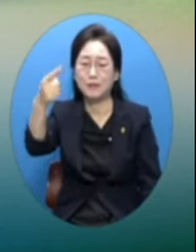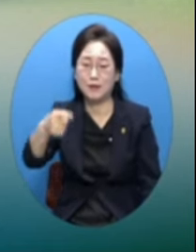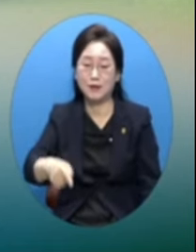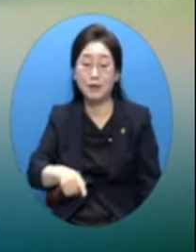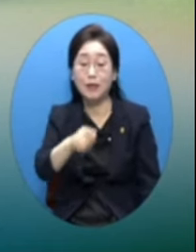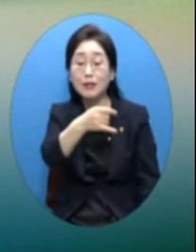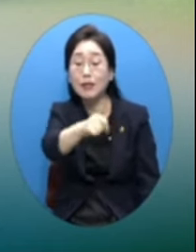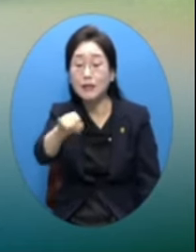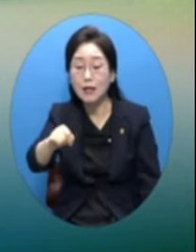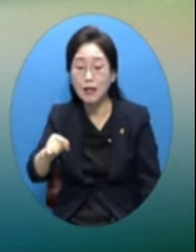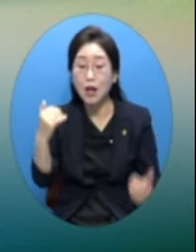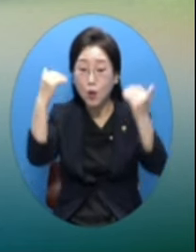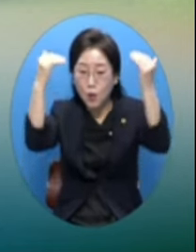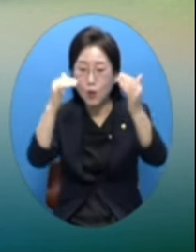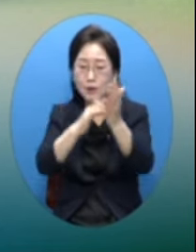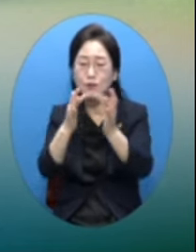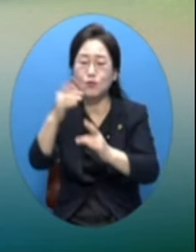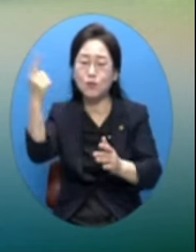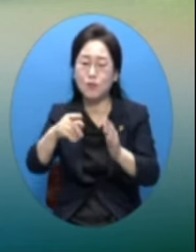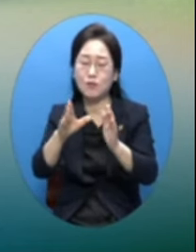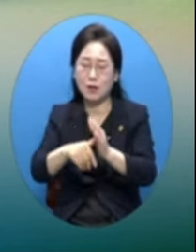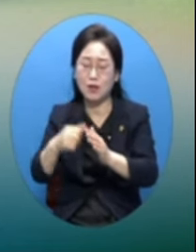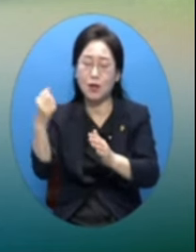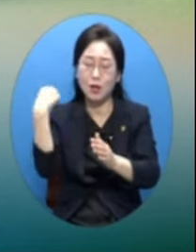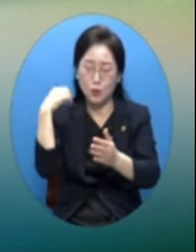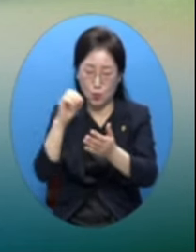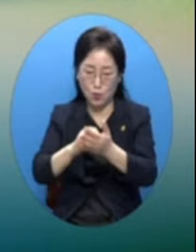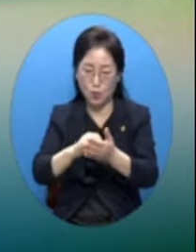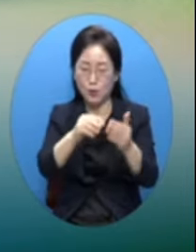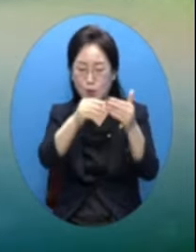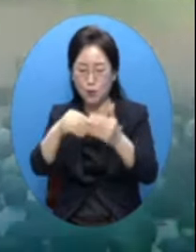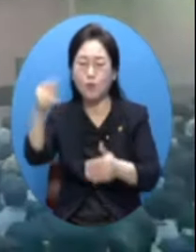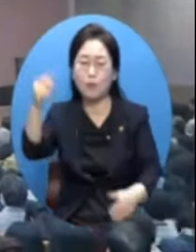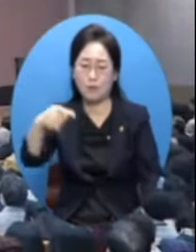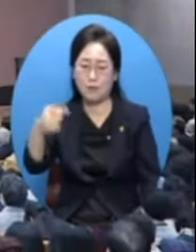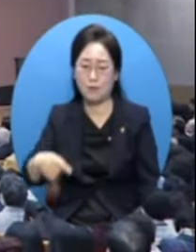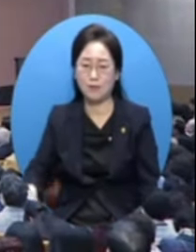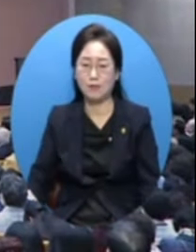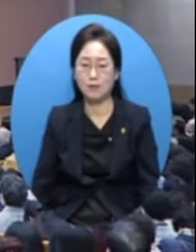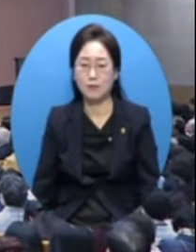너희들이 크면 예수님 오실 때 데리고 오신단다.